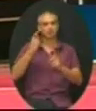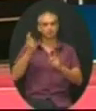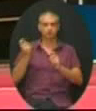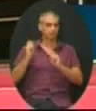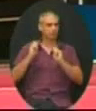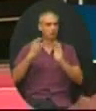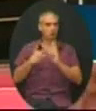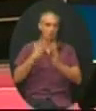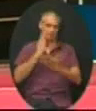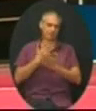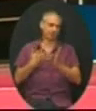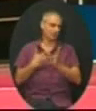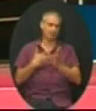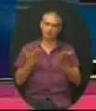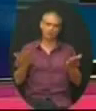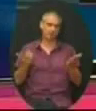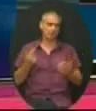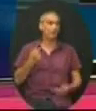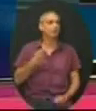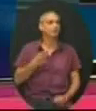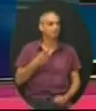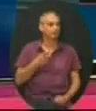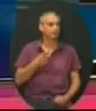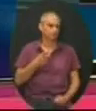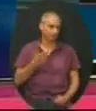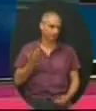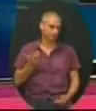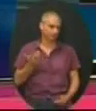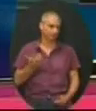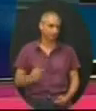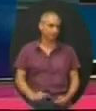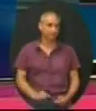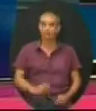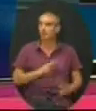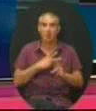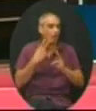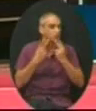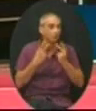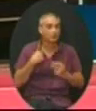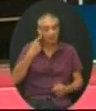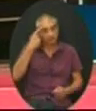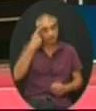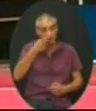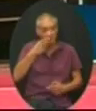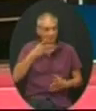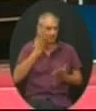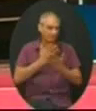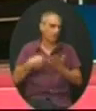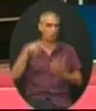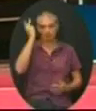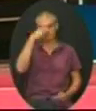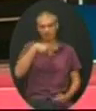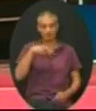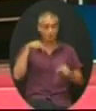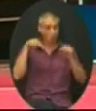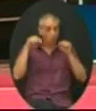בדיוק באמצע החקירה? מה שאתה אומר שאתה חושב שיש תשובות מאוד טובות לכל אחת... לא רק תשובות, אני חושב שהמערכת מבינה